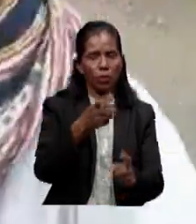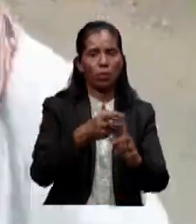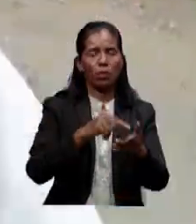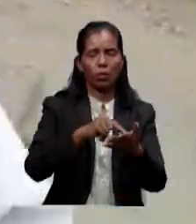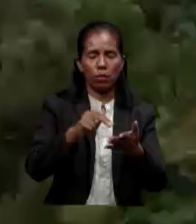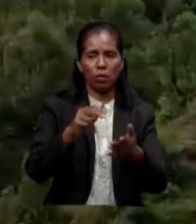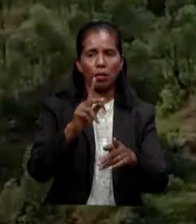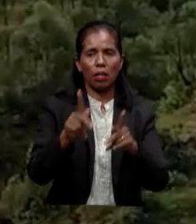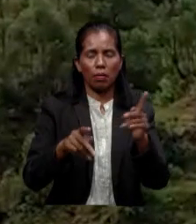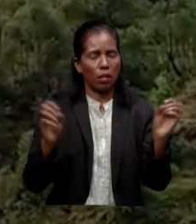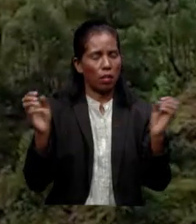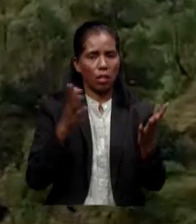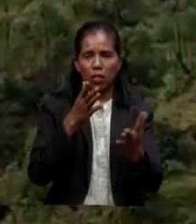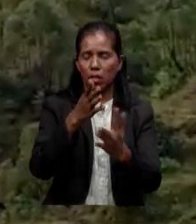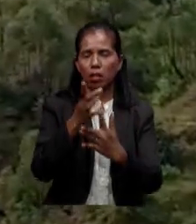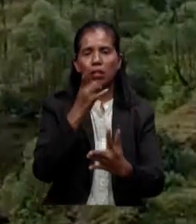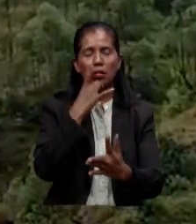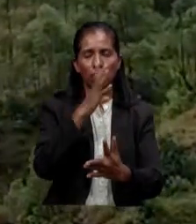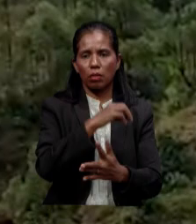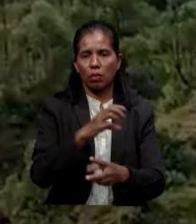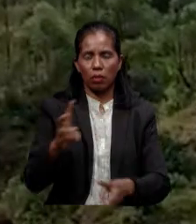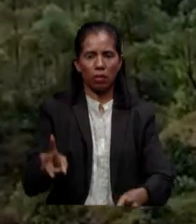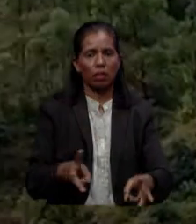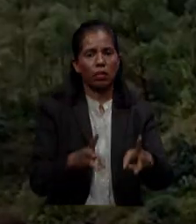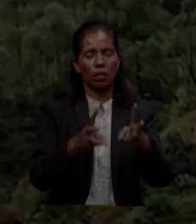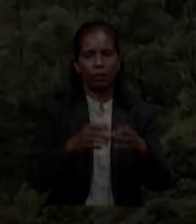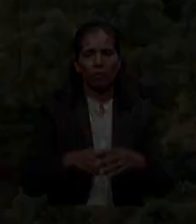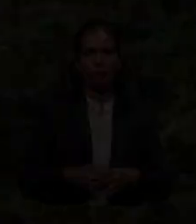mayoria maklase suba eletricidade no estrada. Alves de Carvalho, Ziamen.